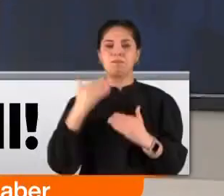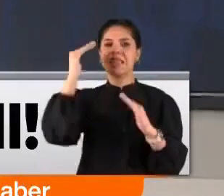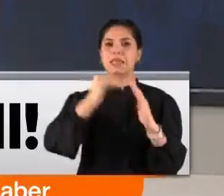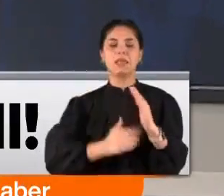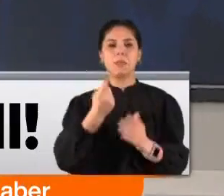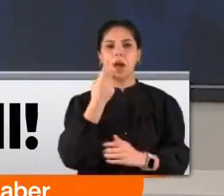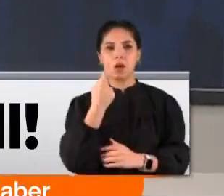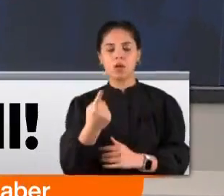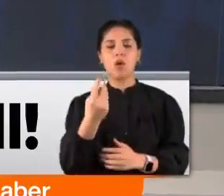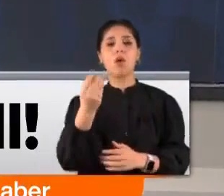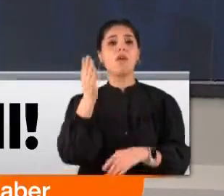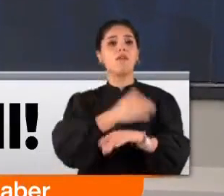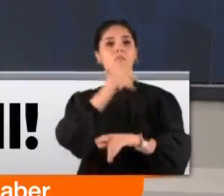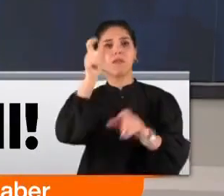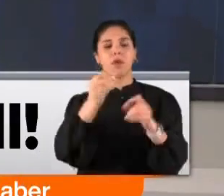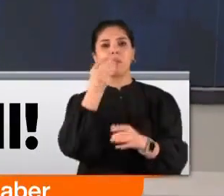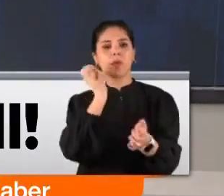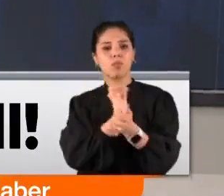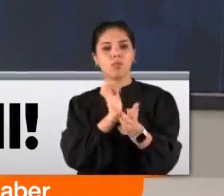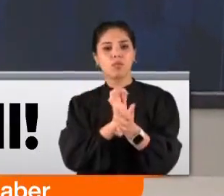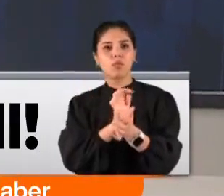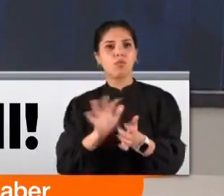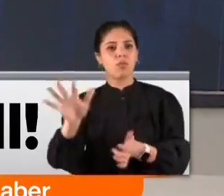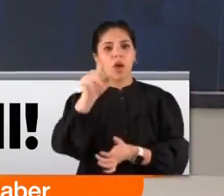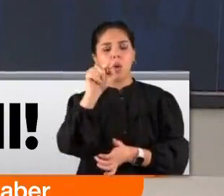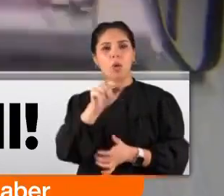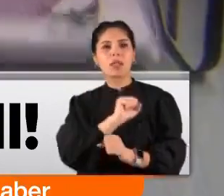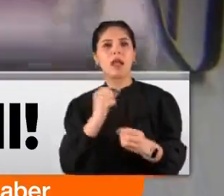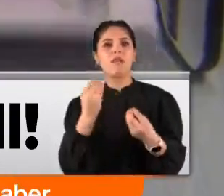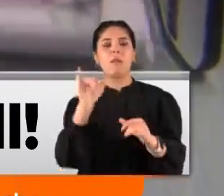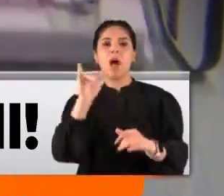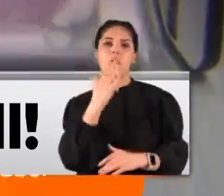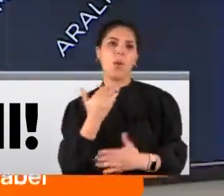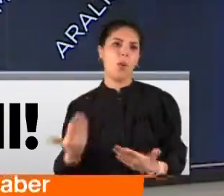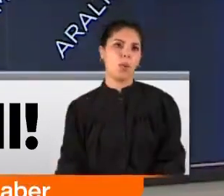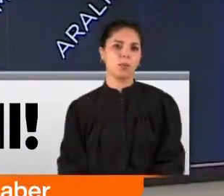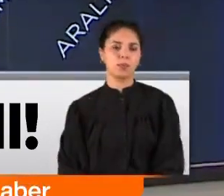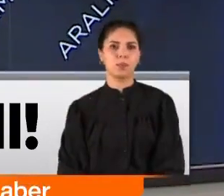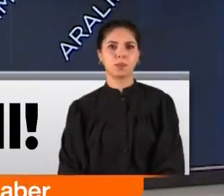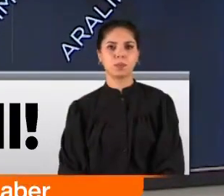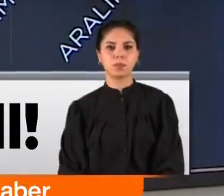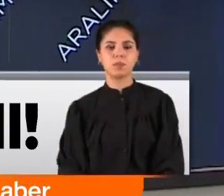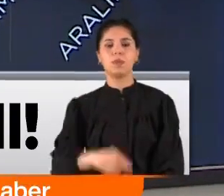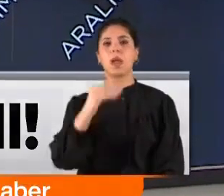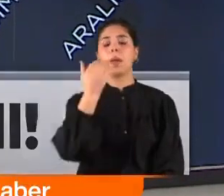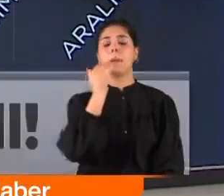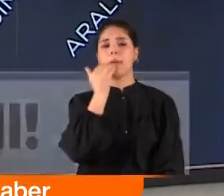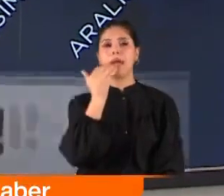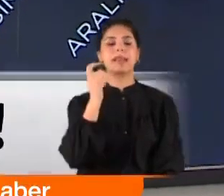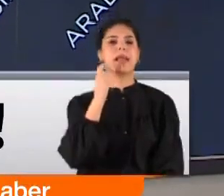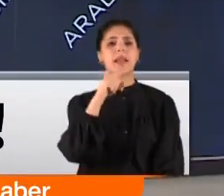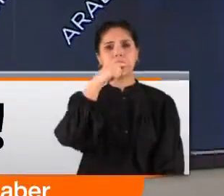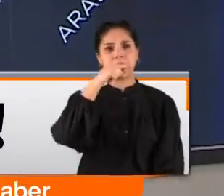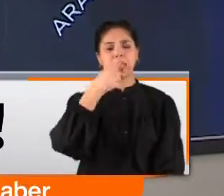Vatandaşın mutfağında, tenceresinde kimsenin yangın çıkartma hakkı yok. Peynirden, zeytinden, bakliyata